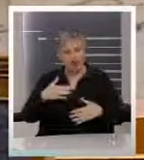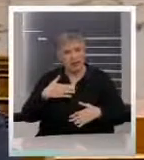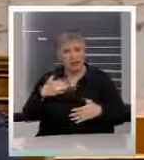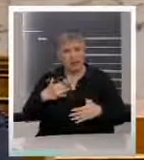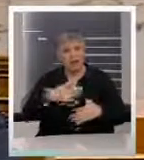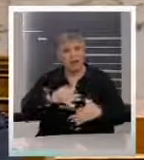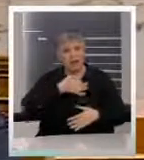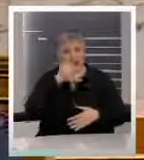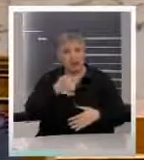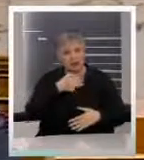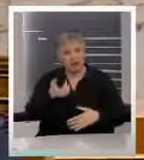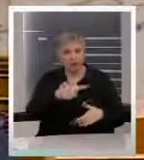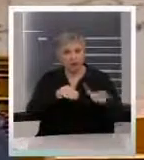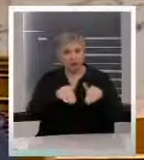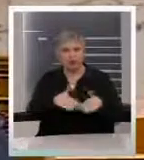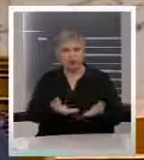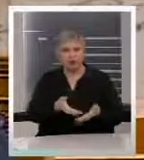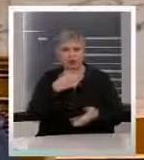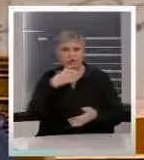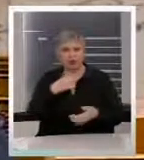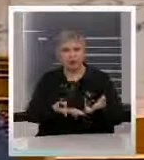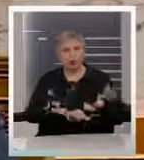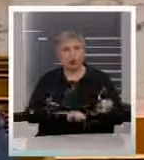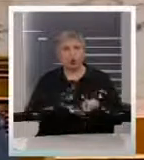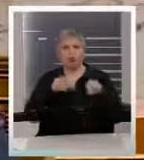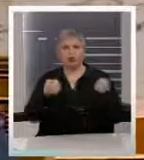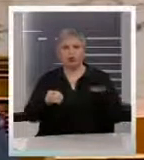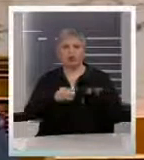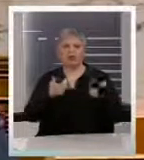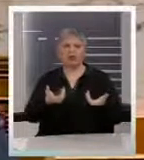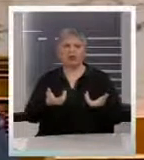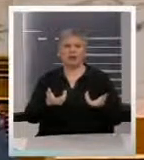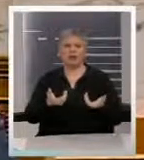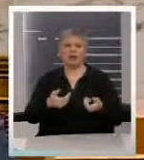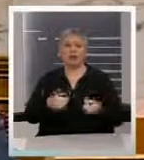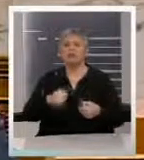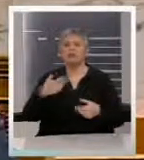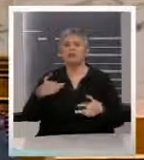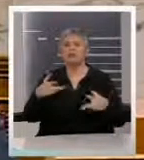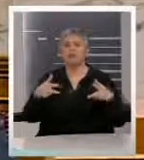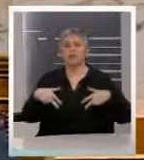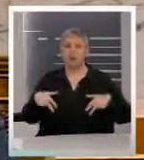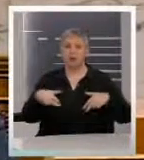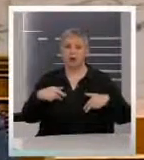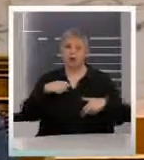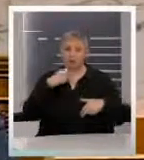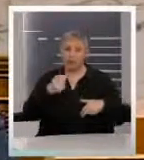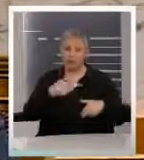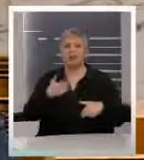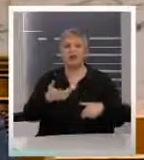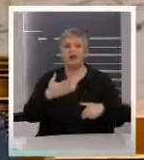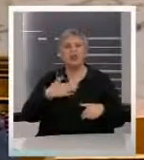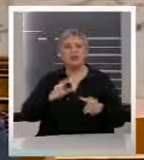ανακαλέσω στην τάξη. Γιατί το κάνετε αυτό? Η κυρία Βούλτεψη ήθελε να πάω στον Ερντογκάν να πολεμήσω. Θέλετε να